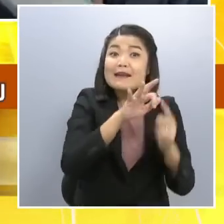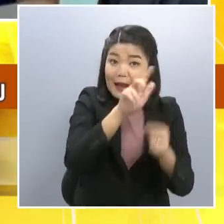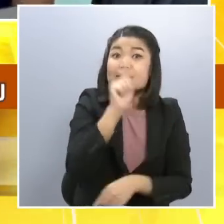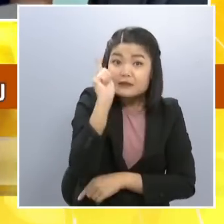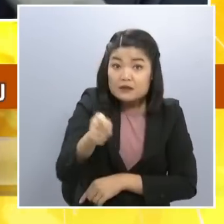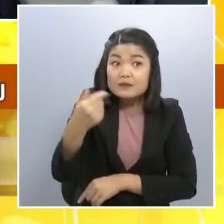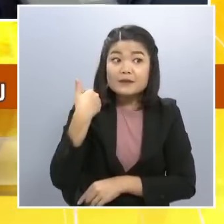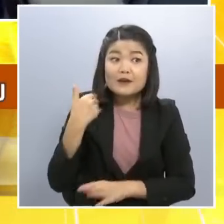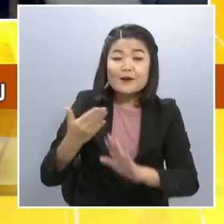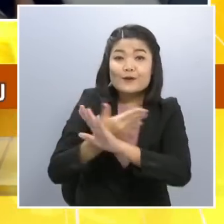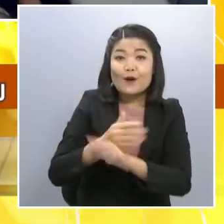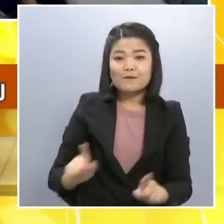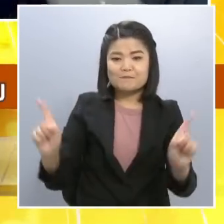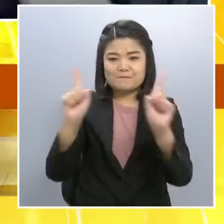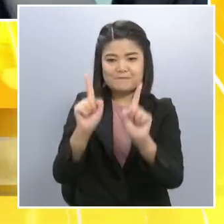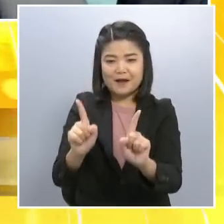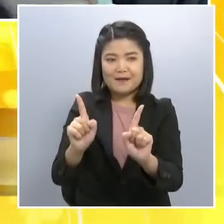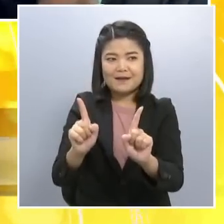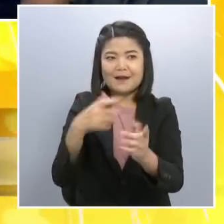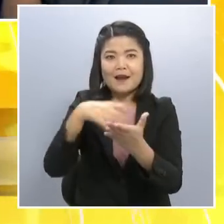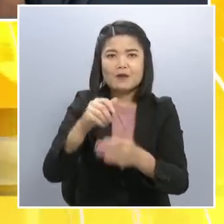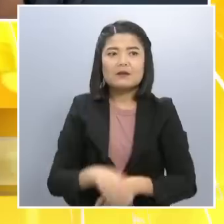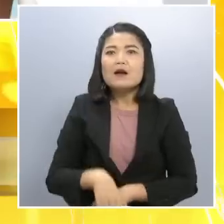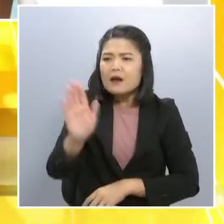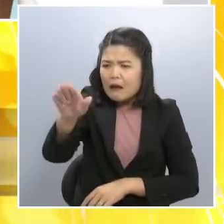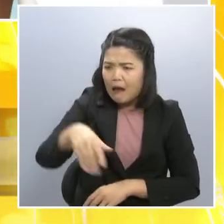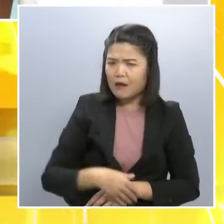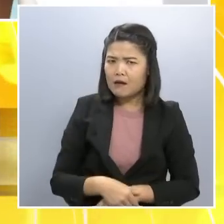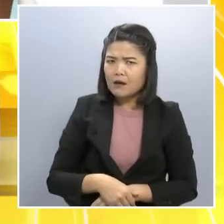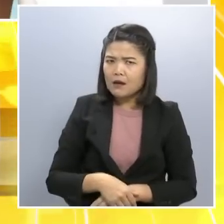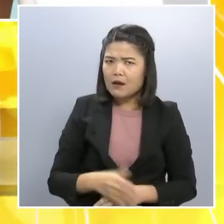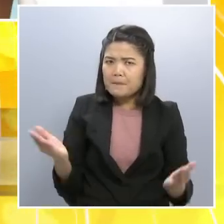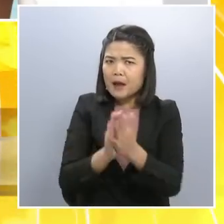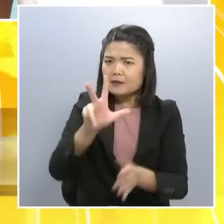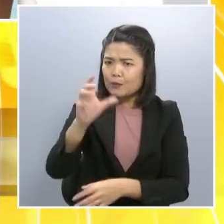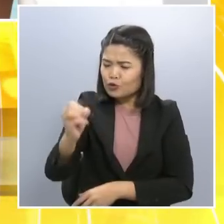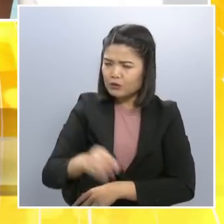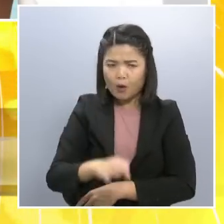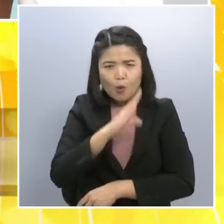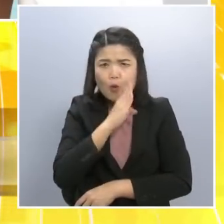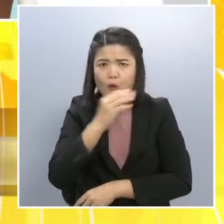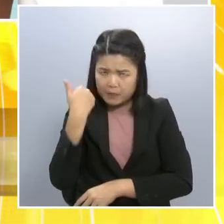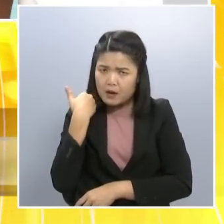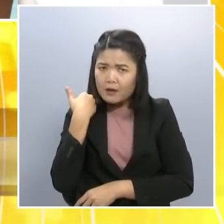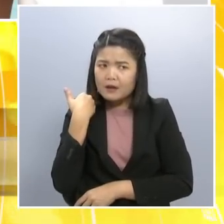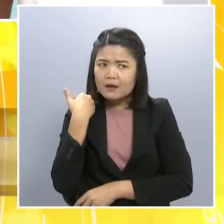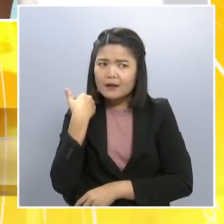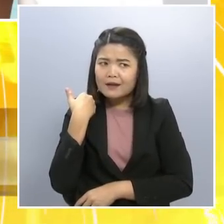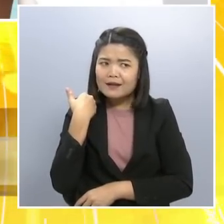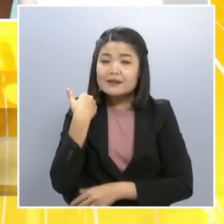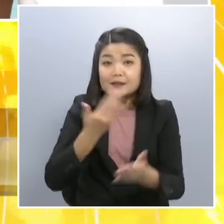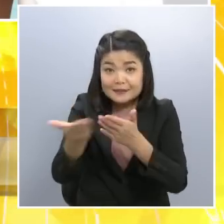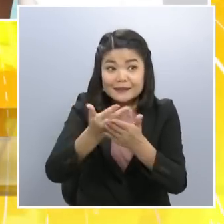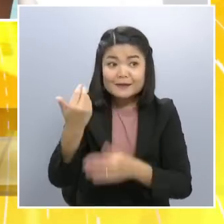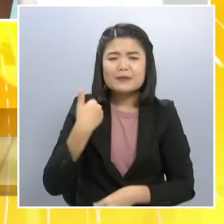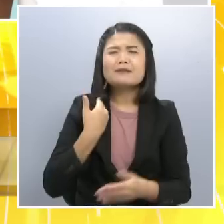ารายการใช่ไหม ใช่ตูนไปแต่งหน้าแต่ตูนกลับมาพี่ไก่บอกว่าน้องออก30ตูนนึกว่าพี่ไก่มุก แล้วปรากฏว่าได้ซื้อไว้บ้างไ